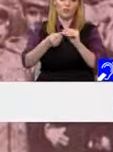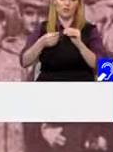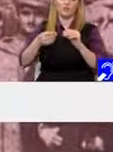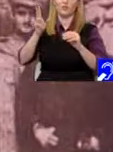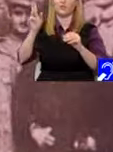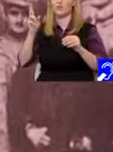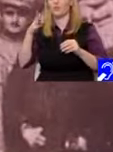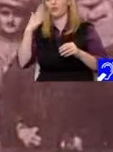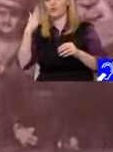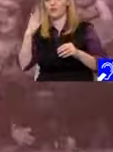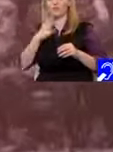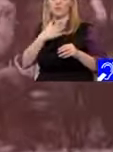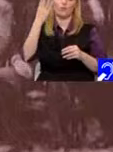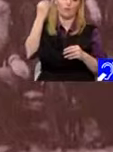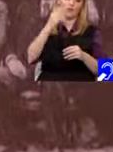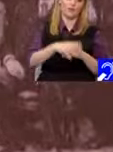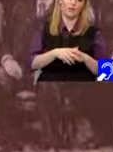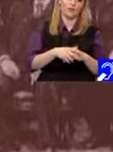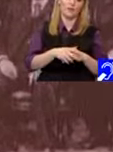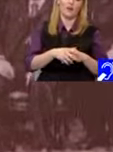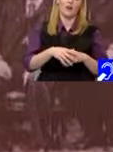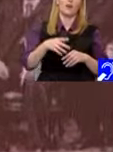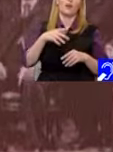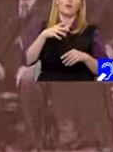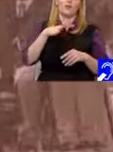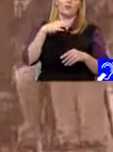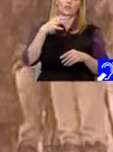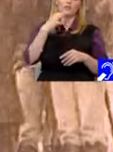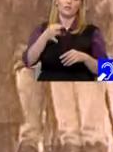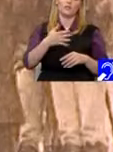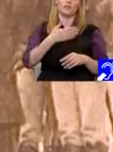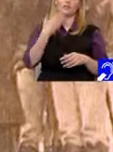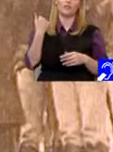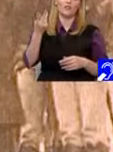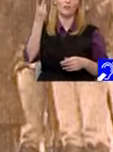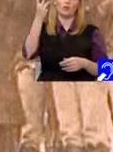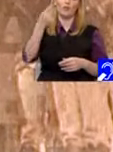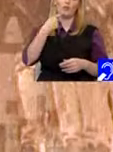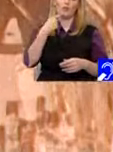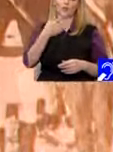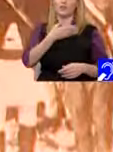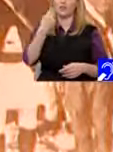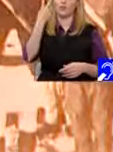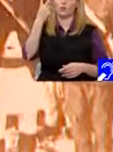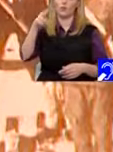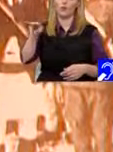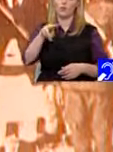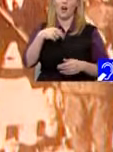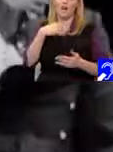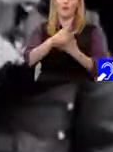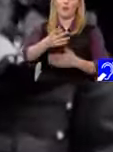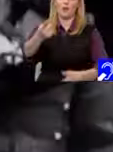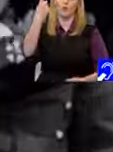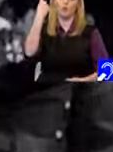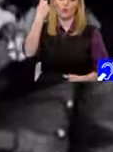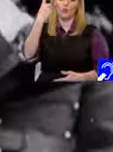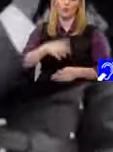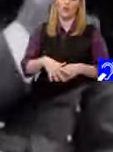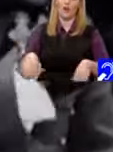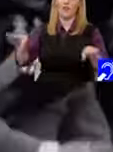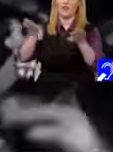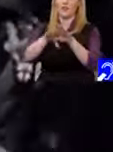Alexe Mateevici. În cadrul cuvântării sale, acesta a spus: n-avem două limbi și două literaturi, ci numai una, aceeași cu cea de peste